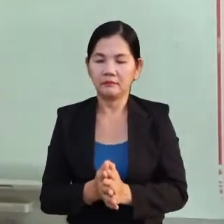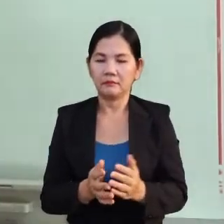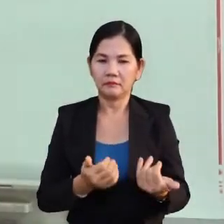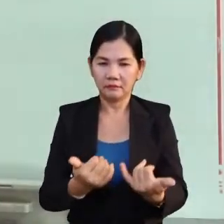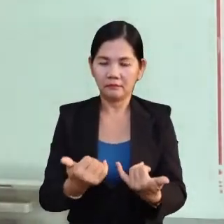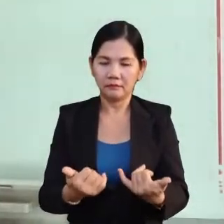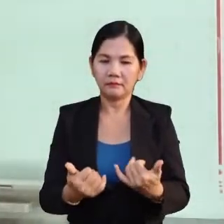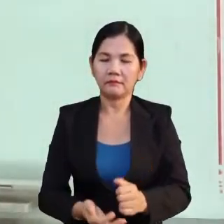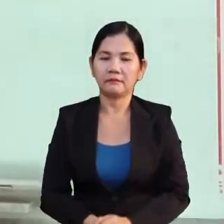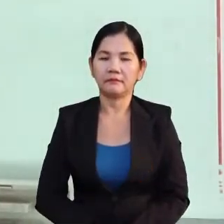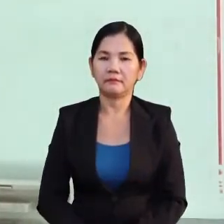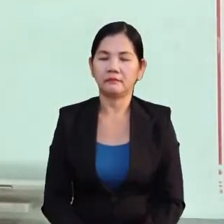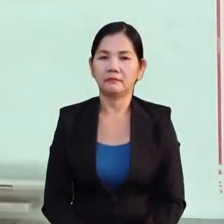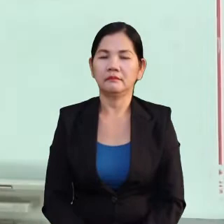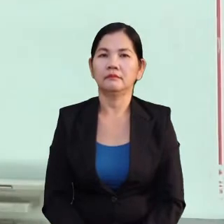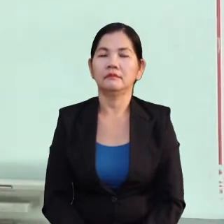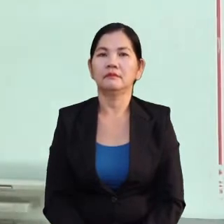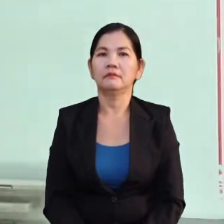ន